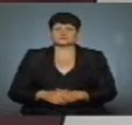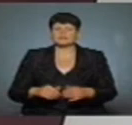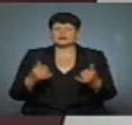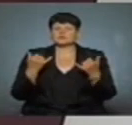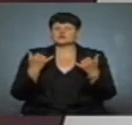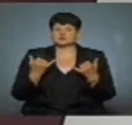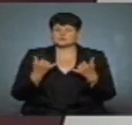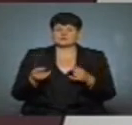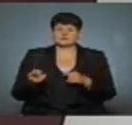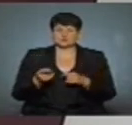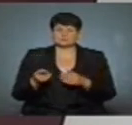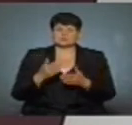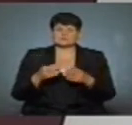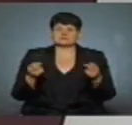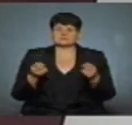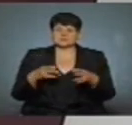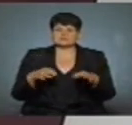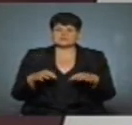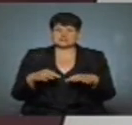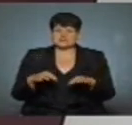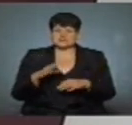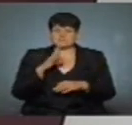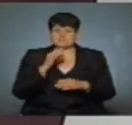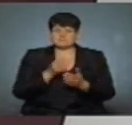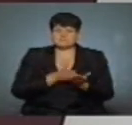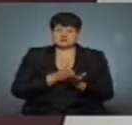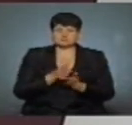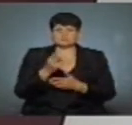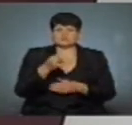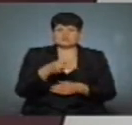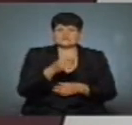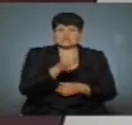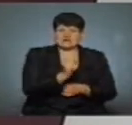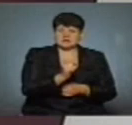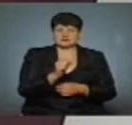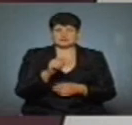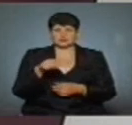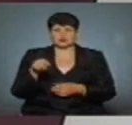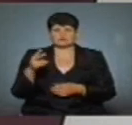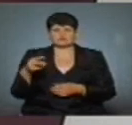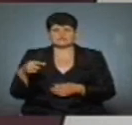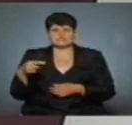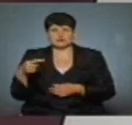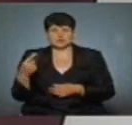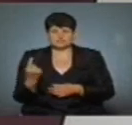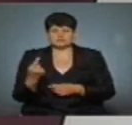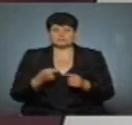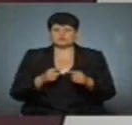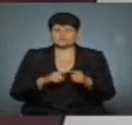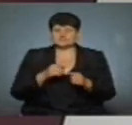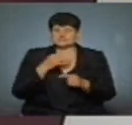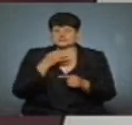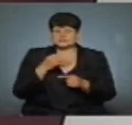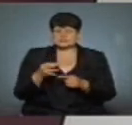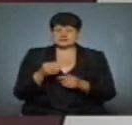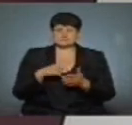Відсьогодні в Тернополі курсує спецтранспорт за маршрутами номер 20А і номер 21. Про це повідомила керівниця прес-служби Тернопільської